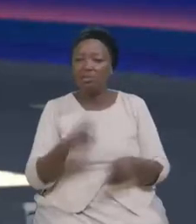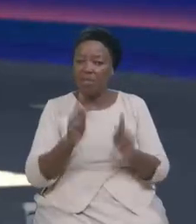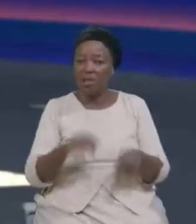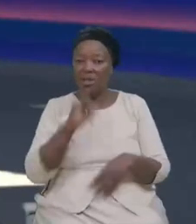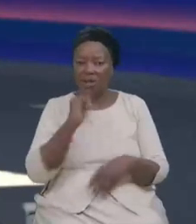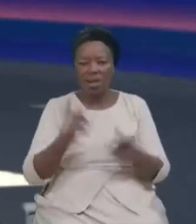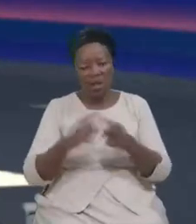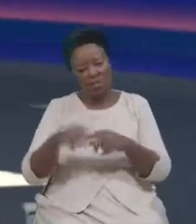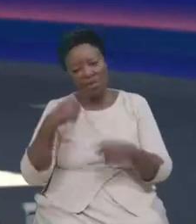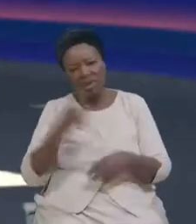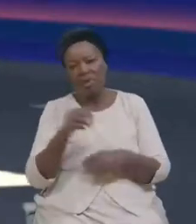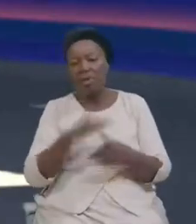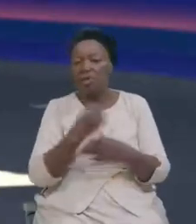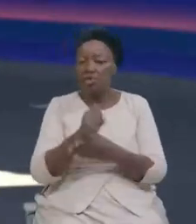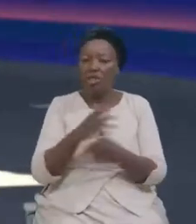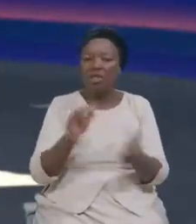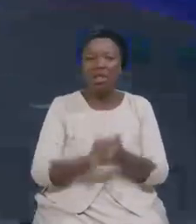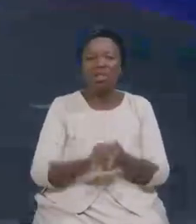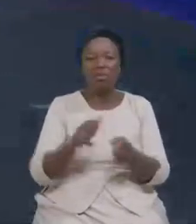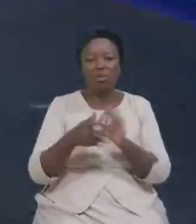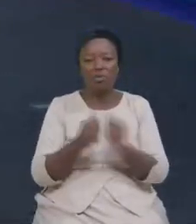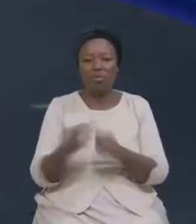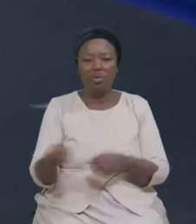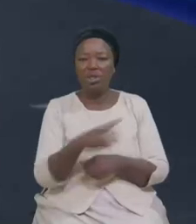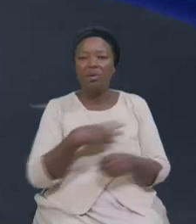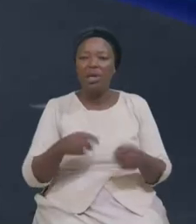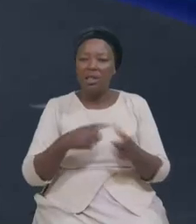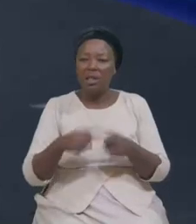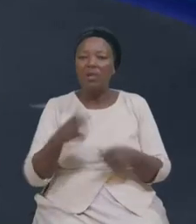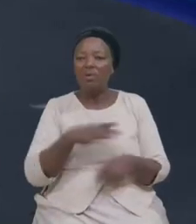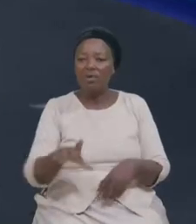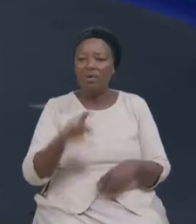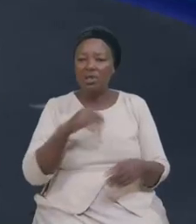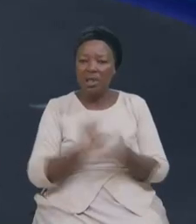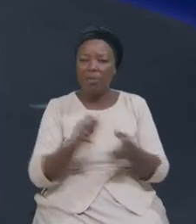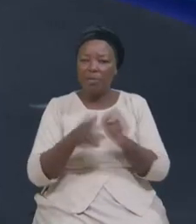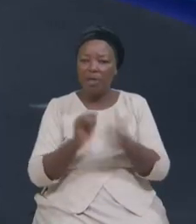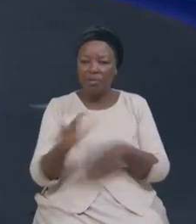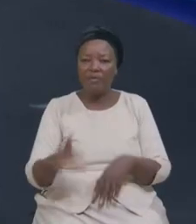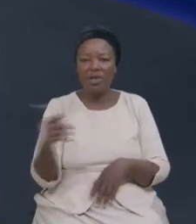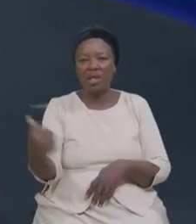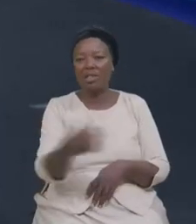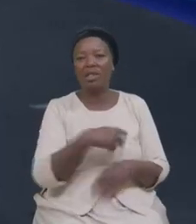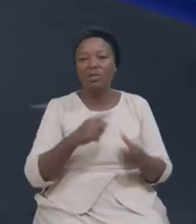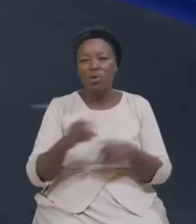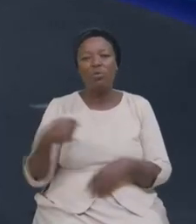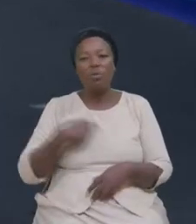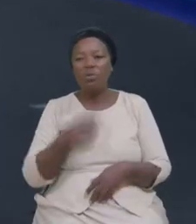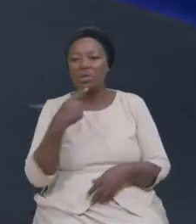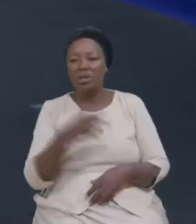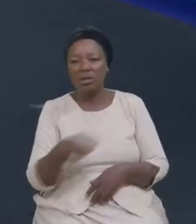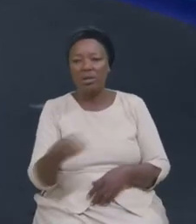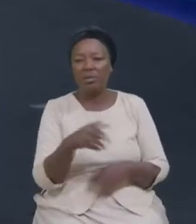nos problèmes, dans les mêmes situations dans lesquelles nous nous retrouvons. Alors nous leur en parlons. On dit, Josaphat